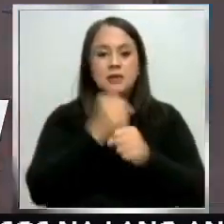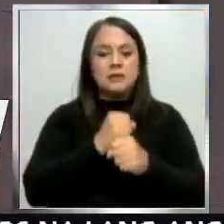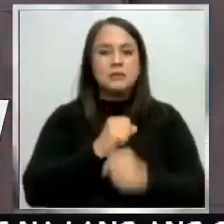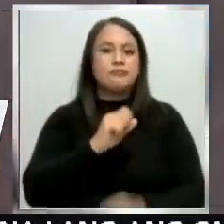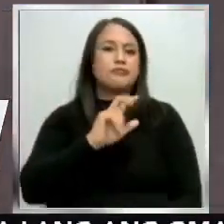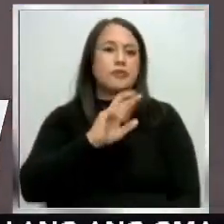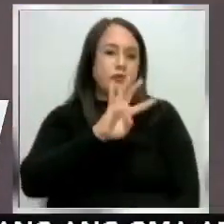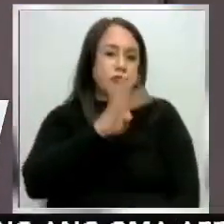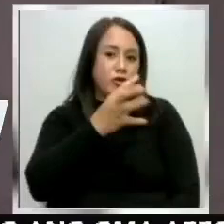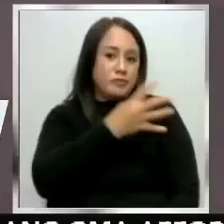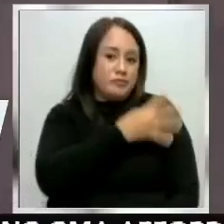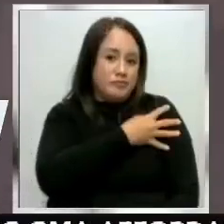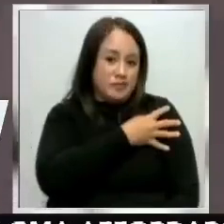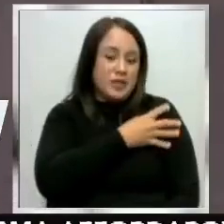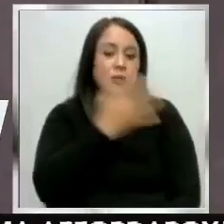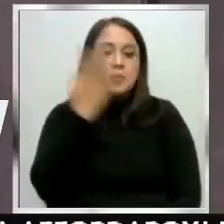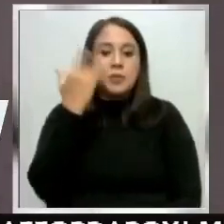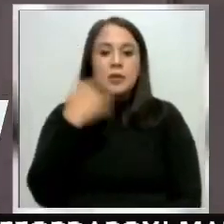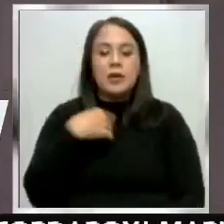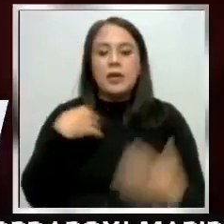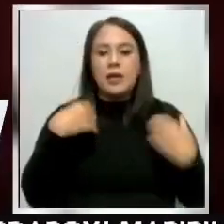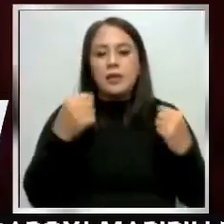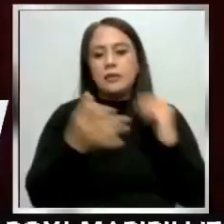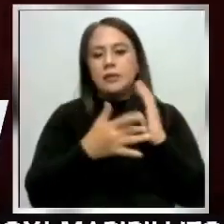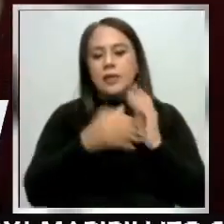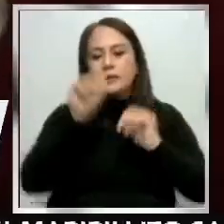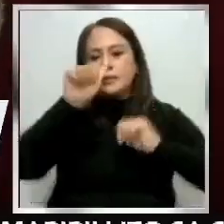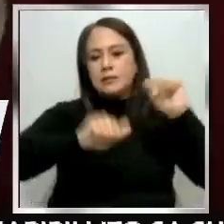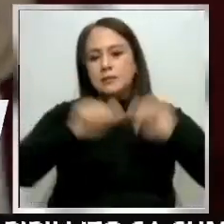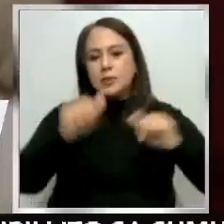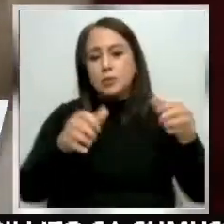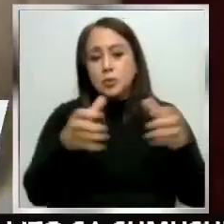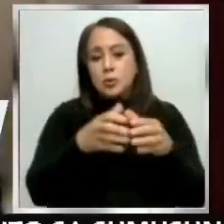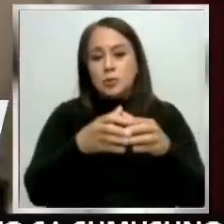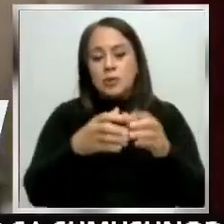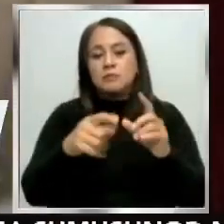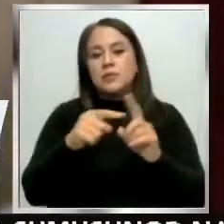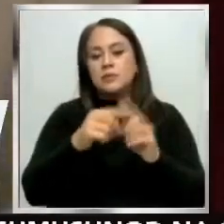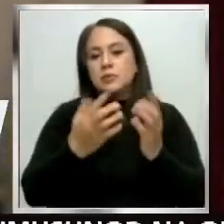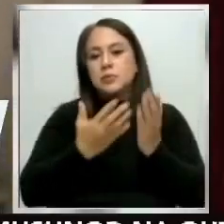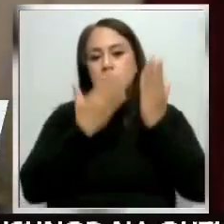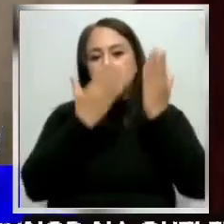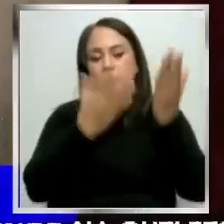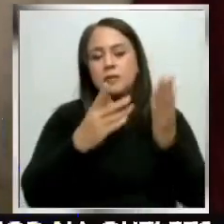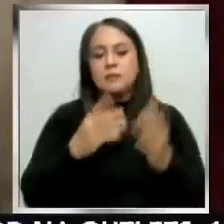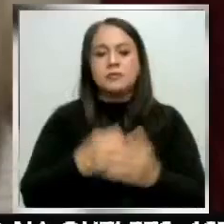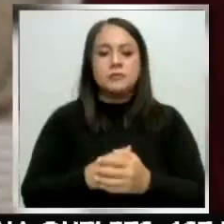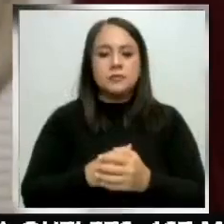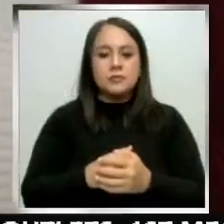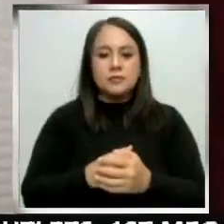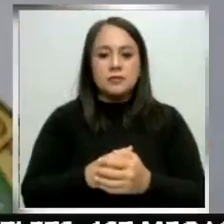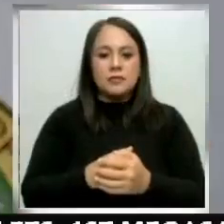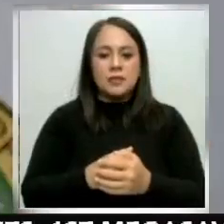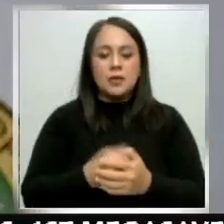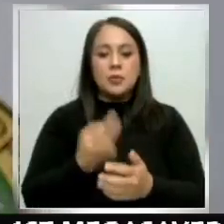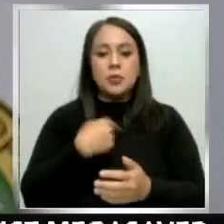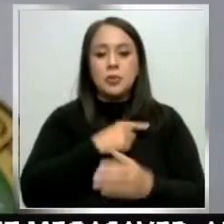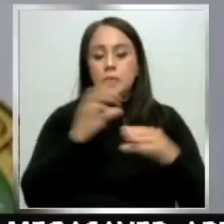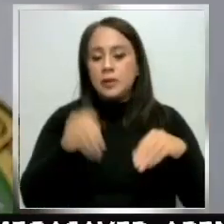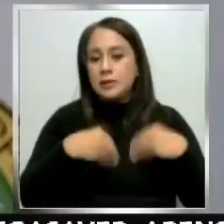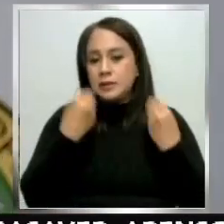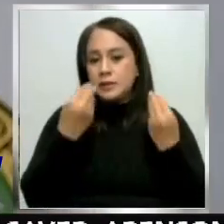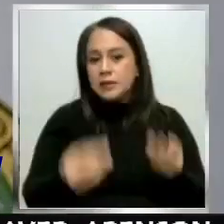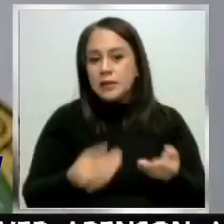shot. Inilabas na raw kasi ng Health Technology Assessment Council ang kanilang positibong rekomendasyon para dito. Ang atin pong ibibigay ay